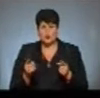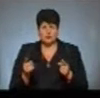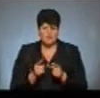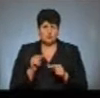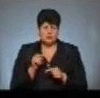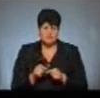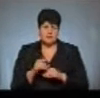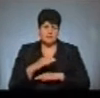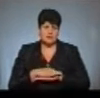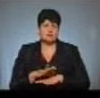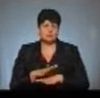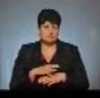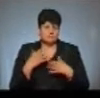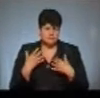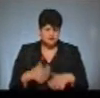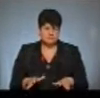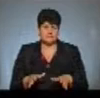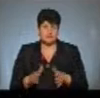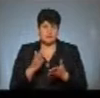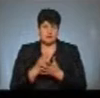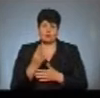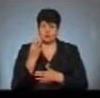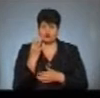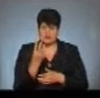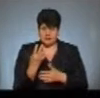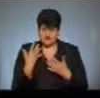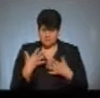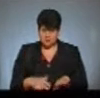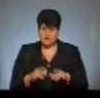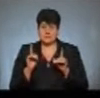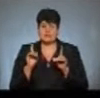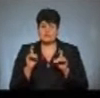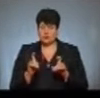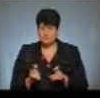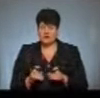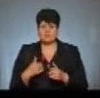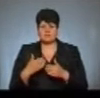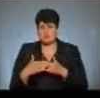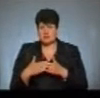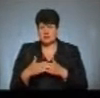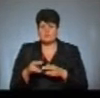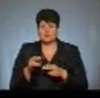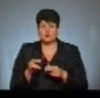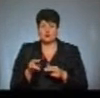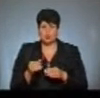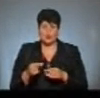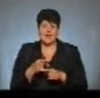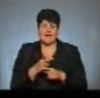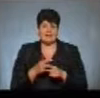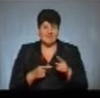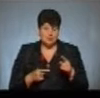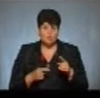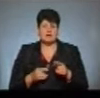ті предмети, що відбулися, а ми вже, власне, маємо 4 тестування, і це вже ми наближаємося до екватора,